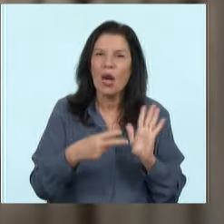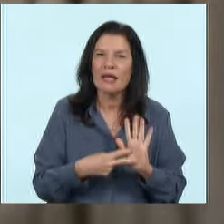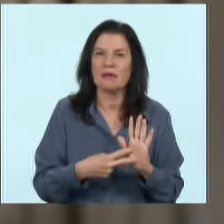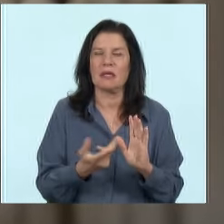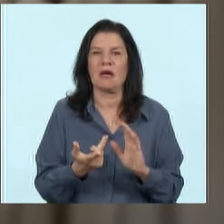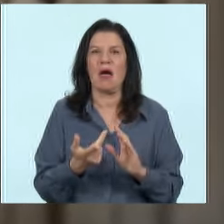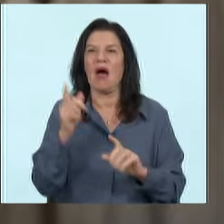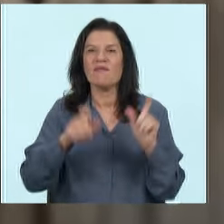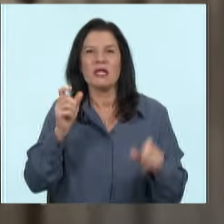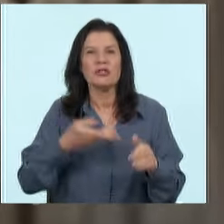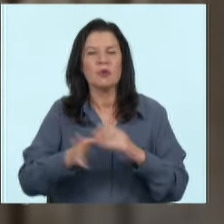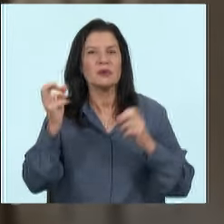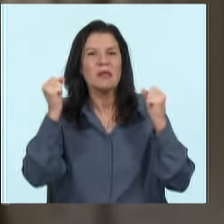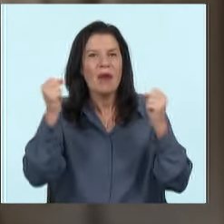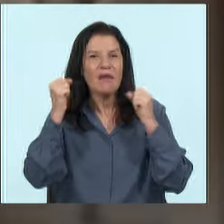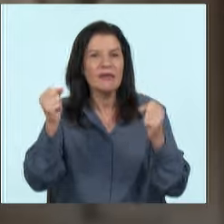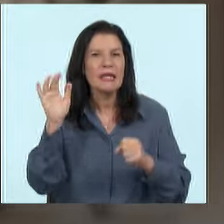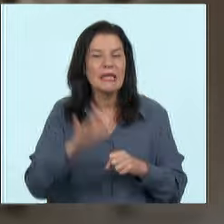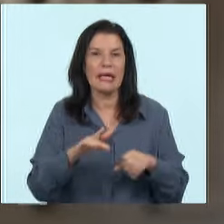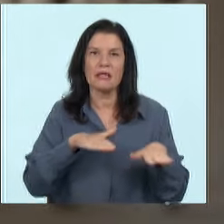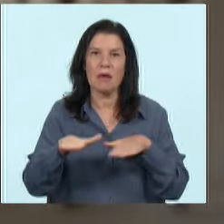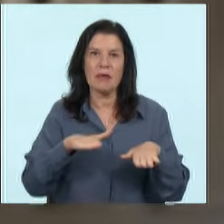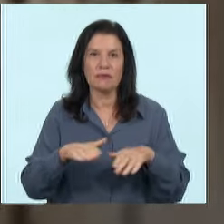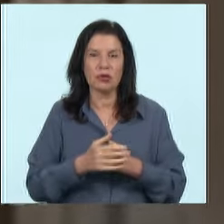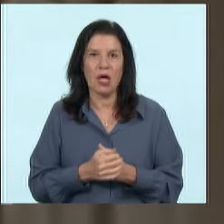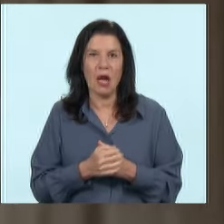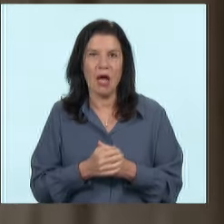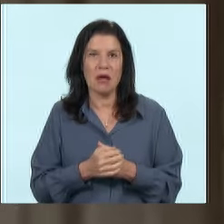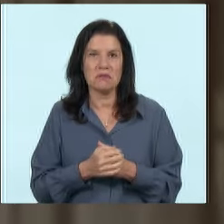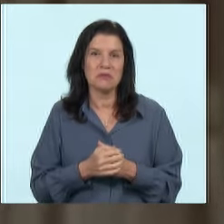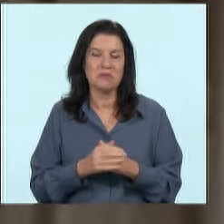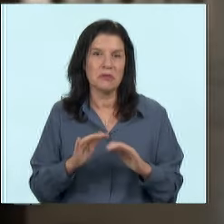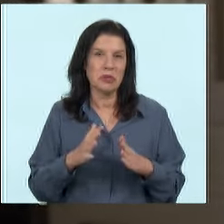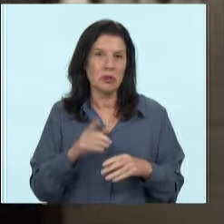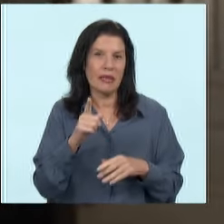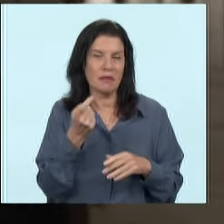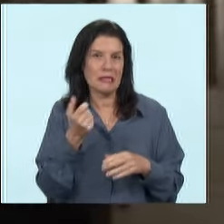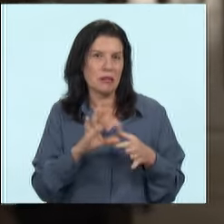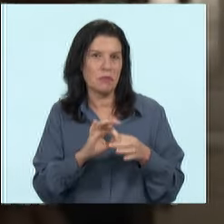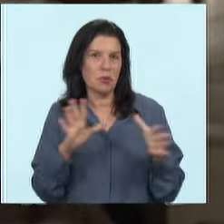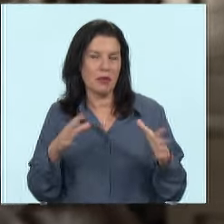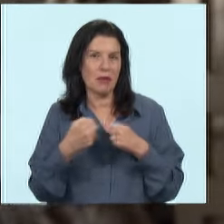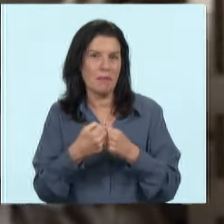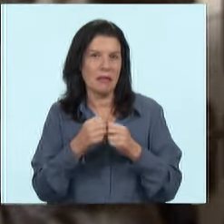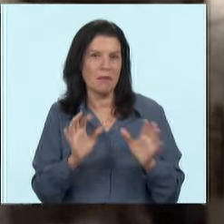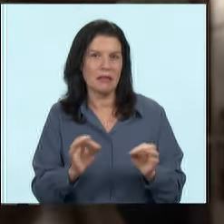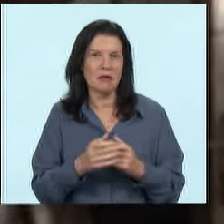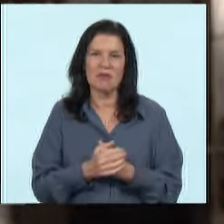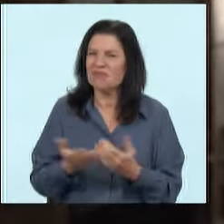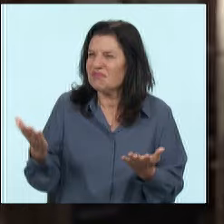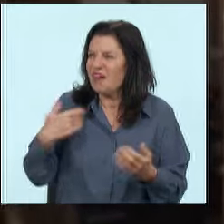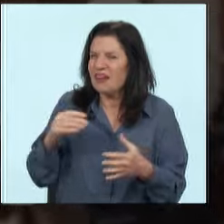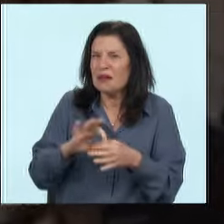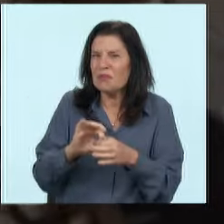להפגין נגד הממשלה, שזה שאנחנו קצת מנותקים אולי מהאתגרים האמיתיים? אני גם כל כך מנותק מהעניין הזה. אתה לא רואים חדשות פה?